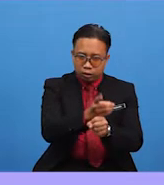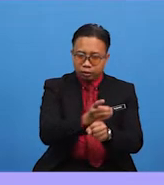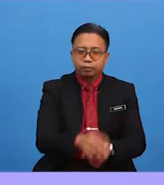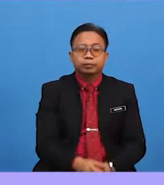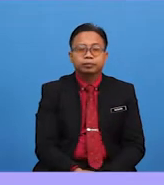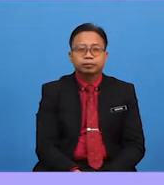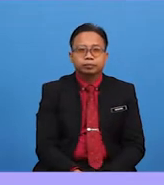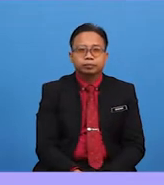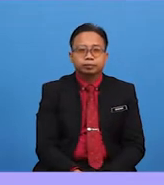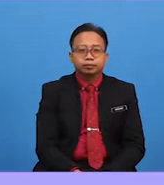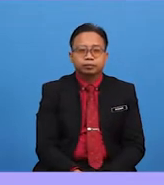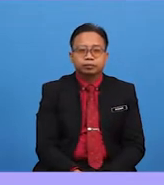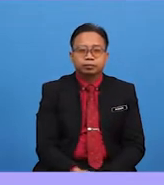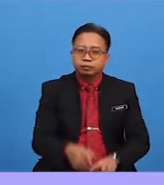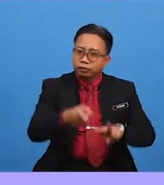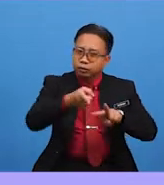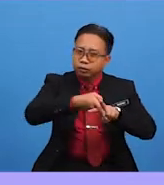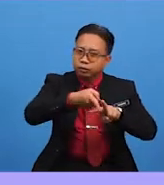Rambutan.